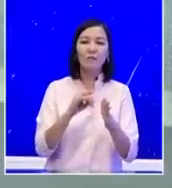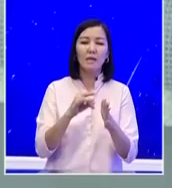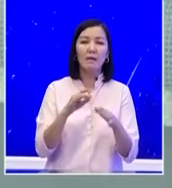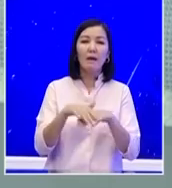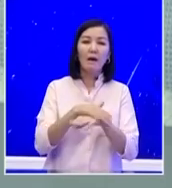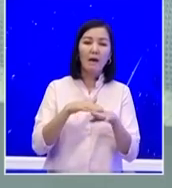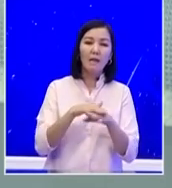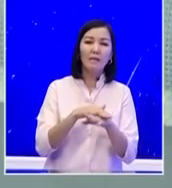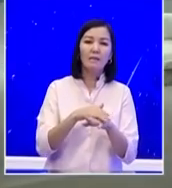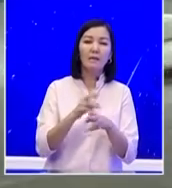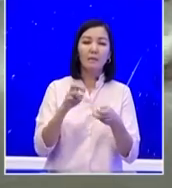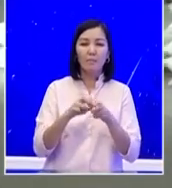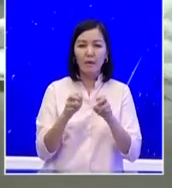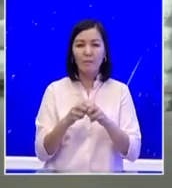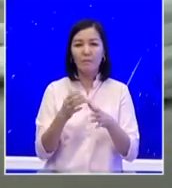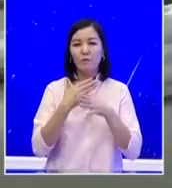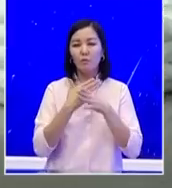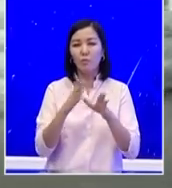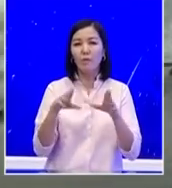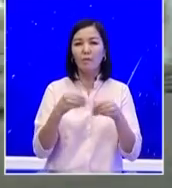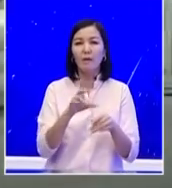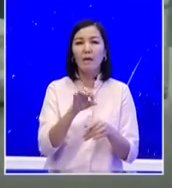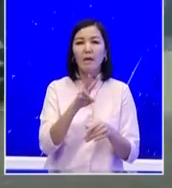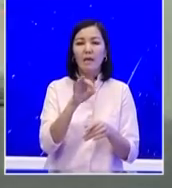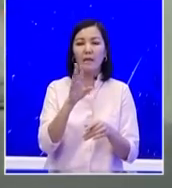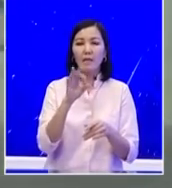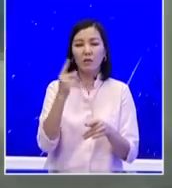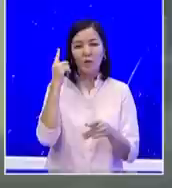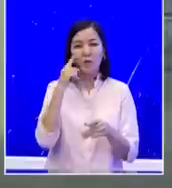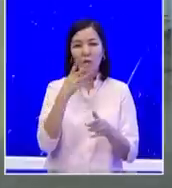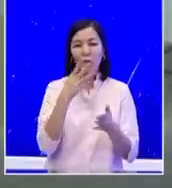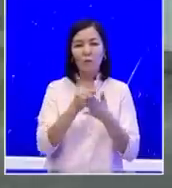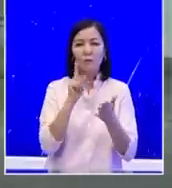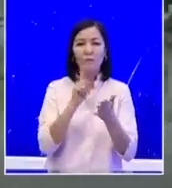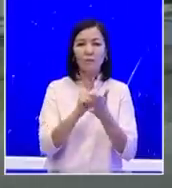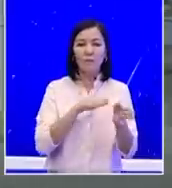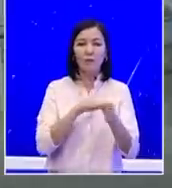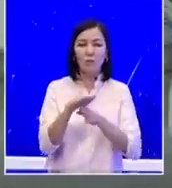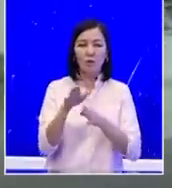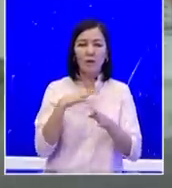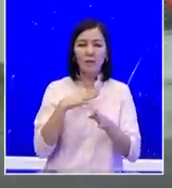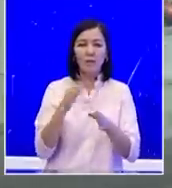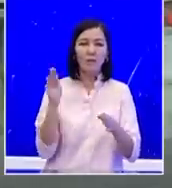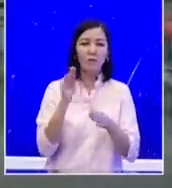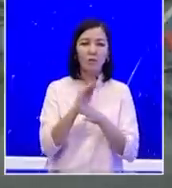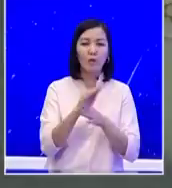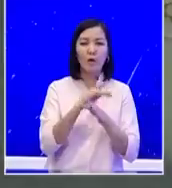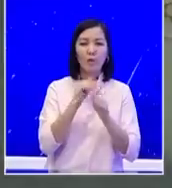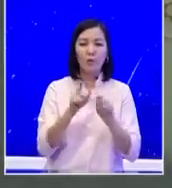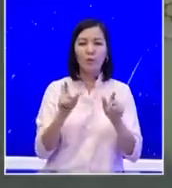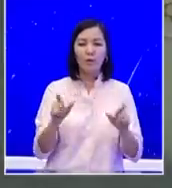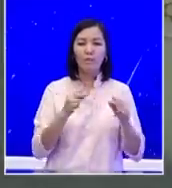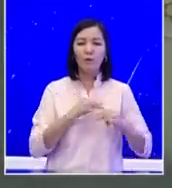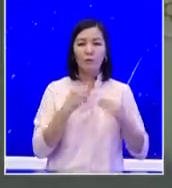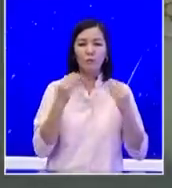Алматы облыстық мәслихатының депутаты Виктор Хильниченко шаруалардың пікірінше өз міндетін толық атқарады. Оған қоса ол көп адамға жұмыс беріп